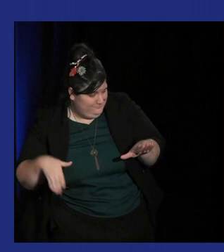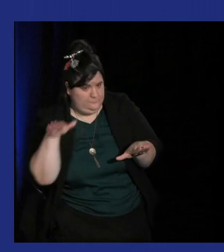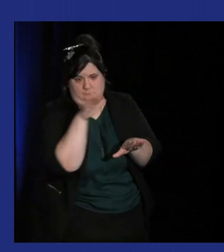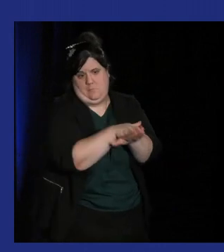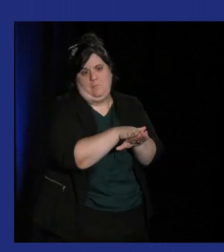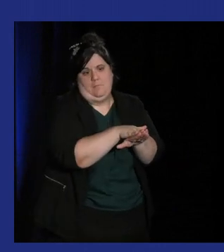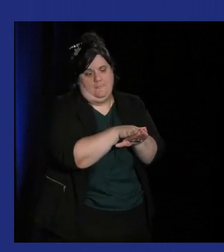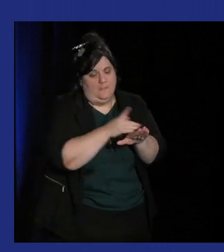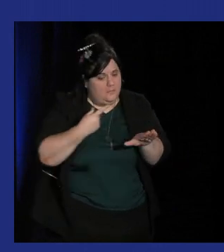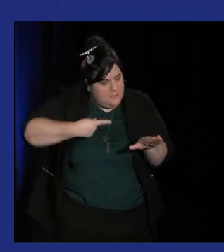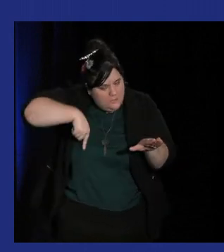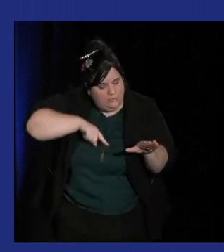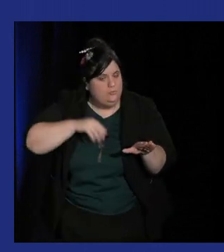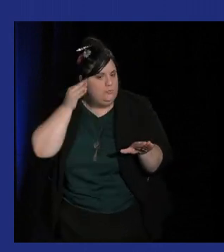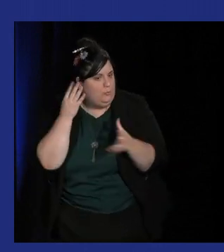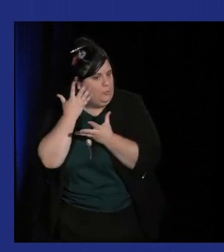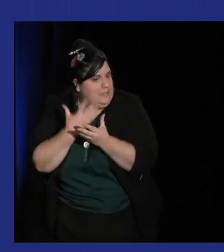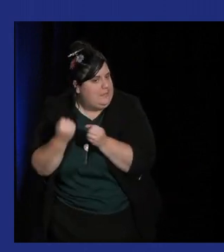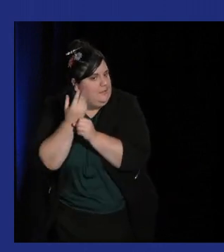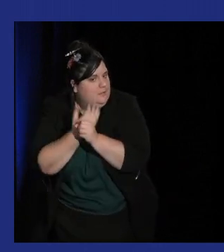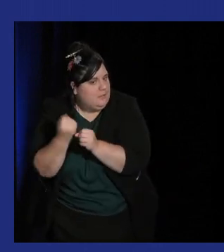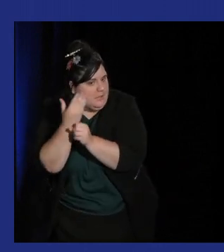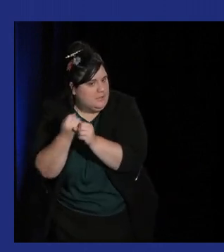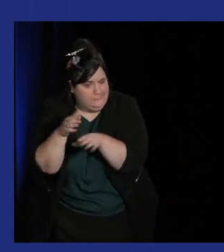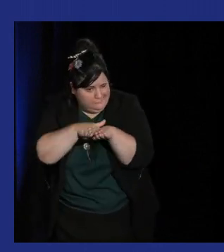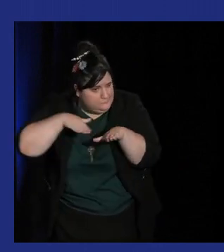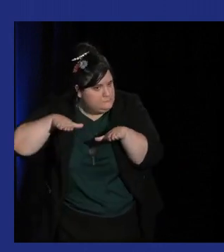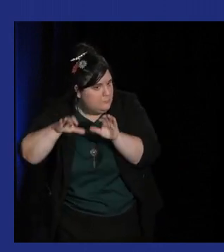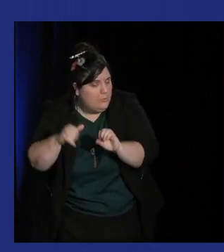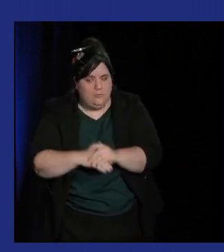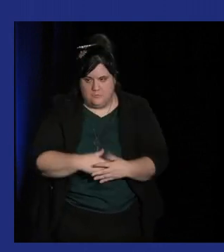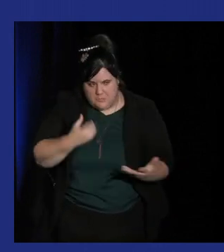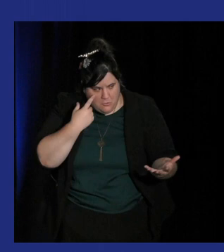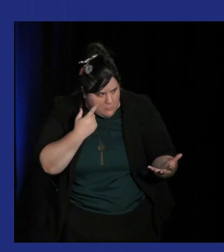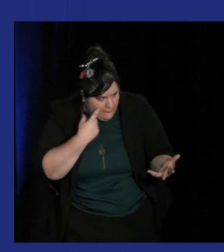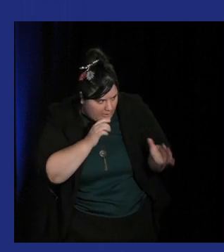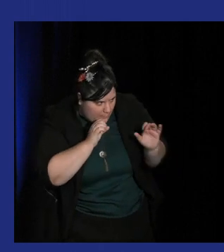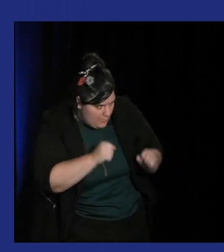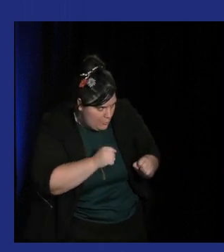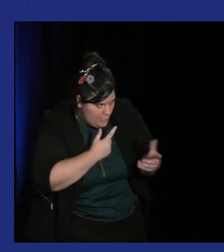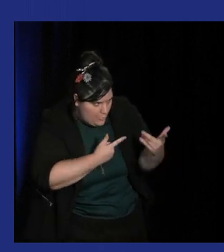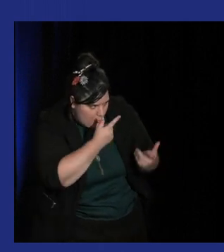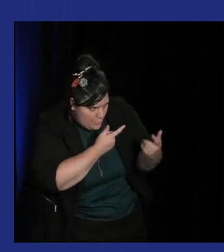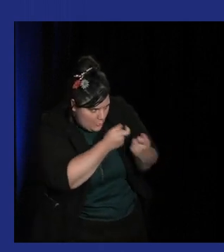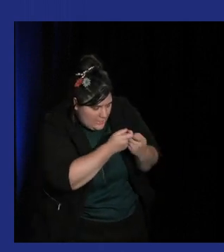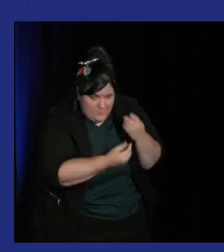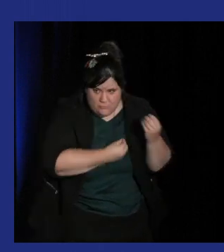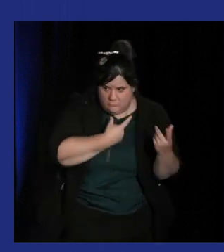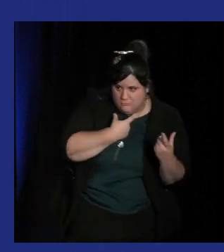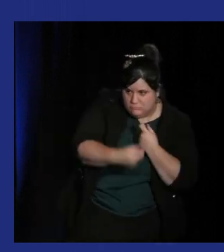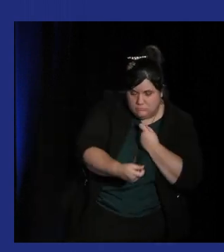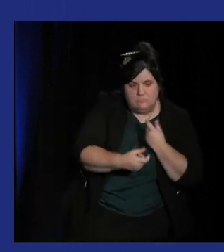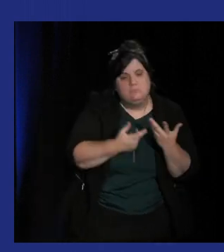des prototypes en son et voir aussi comment est-ce qu'il y a des choses qu'on peut faire des choses qu'on peut pas faire à quel point on pousse le